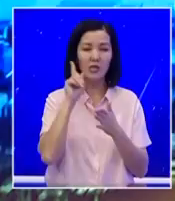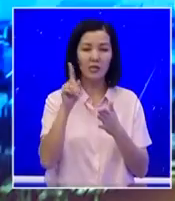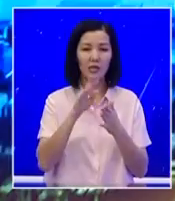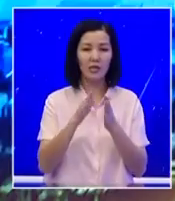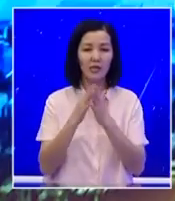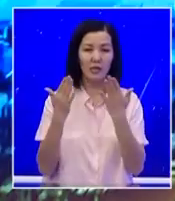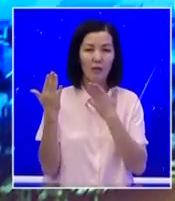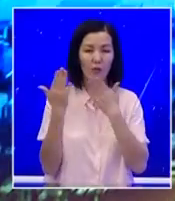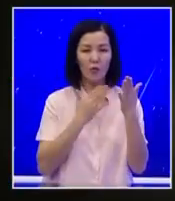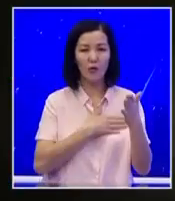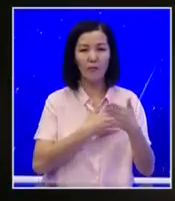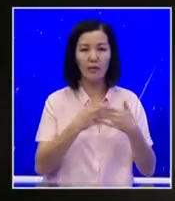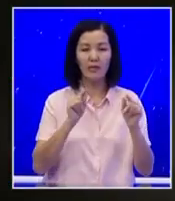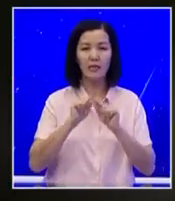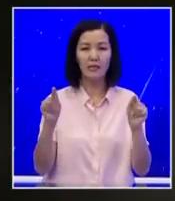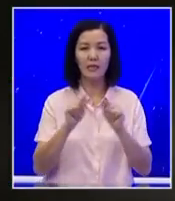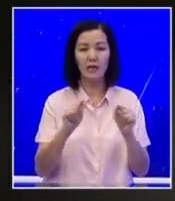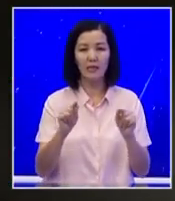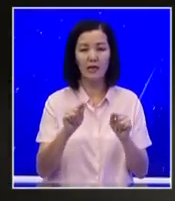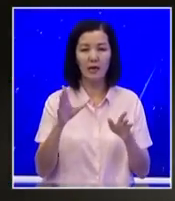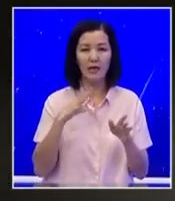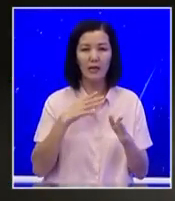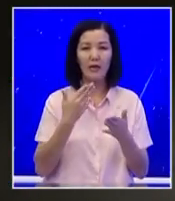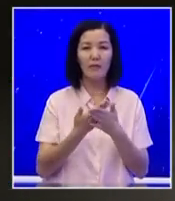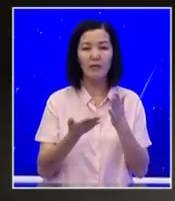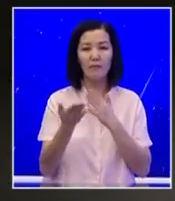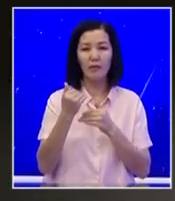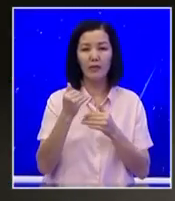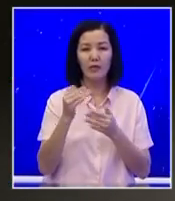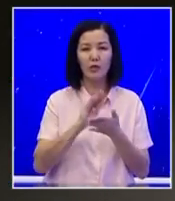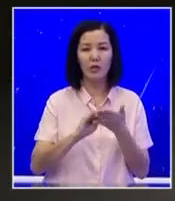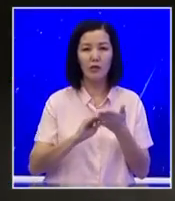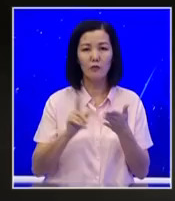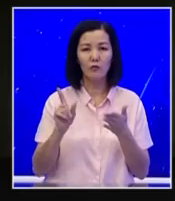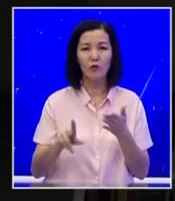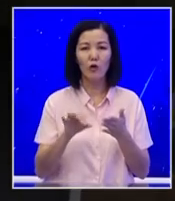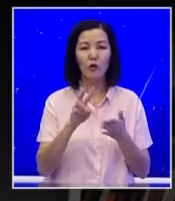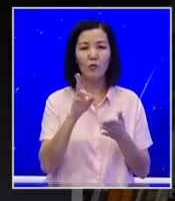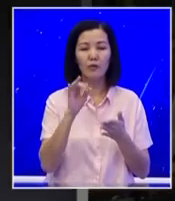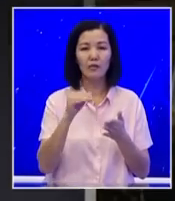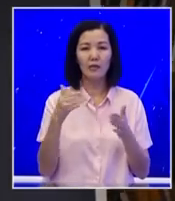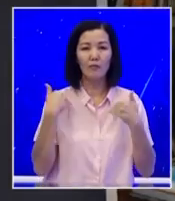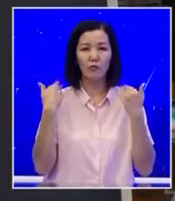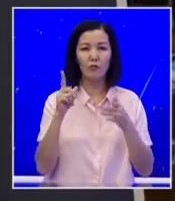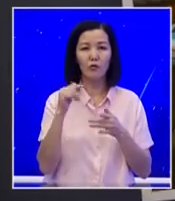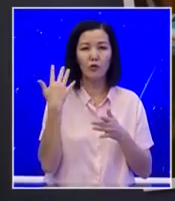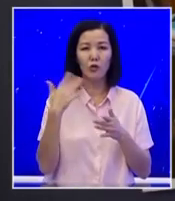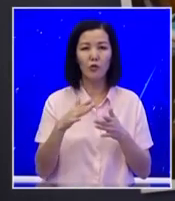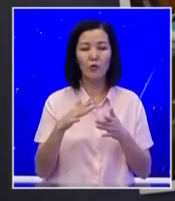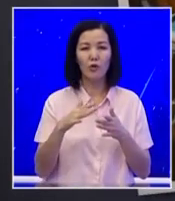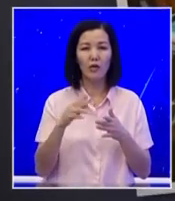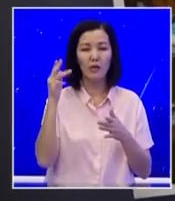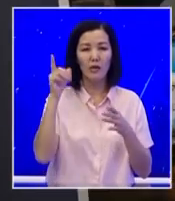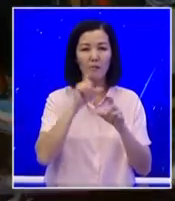кітап оқуды белсенді насихаттап жүргендердің бірі. Мәселен, былтыр публицист Күміс кітап туындысының 150 данасын орта білім